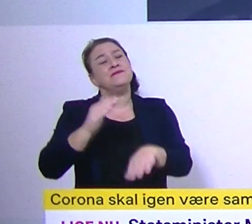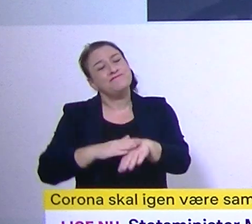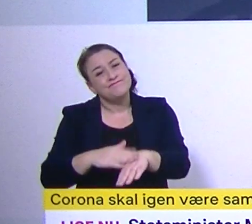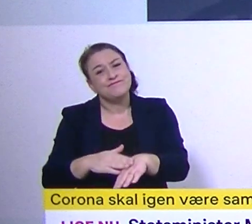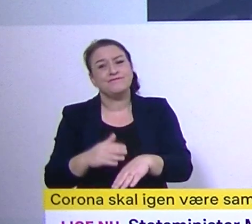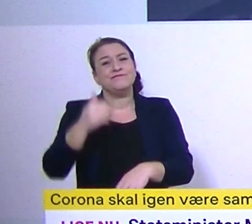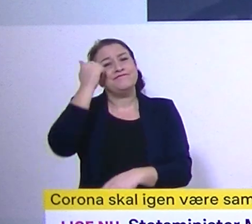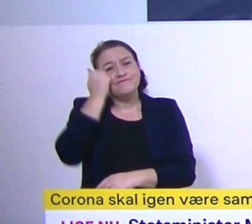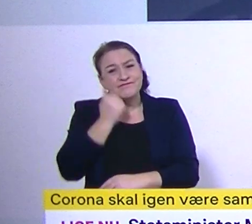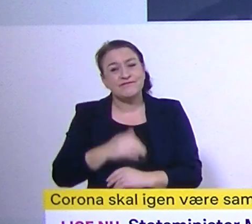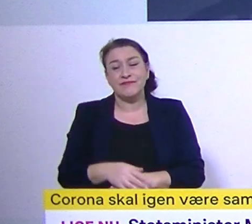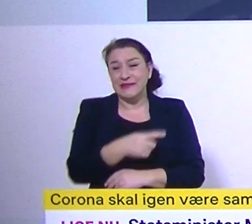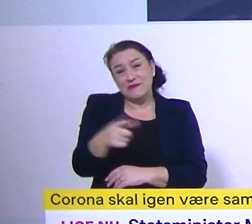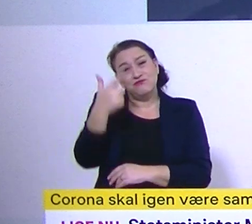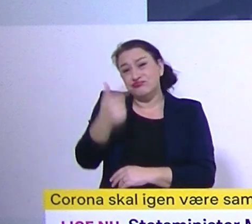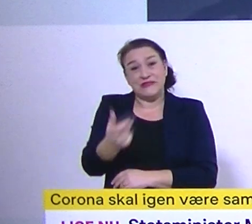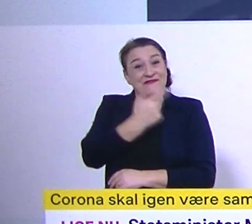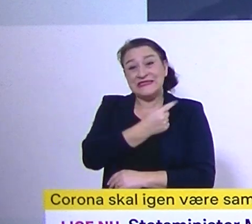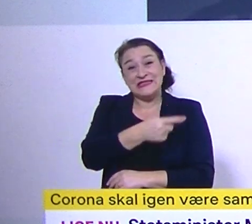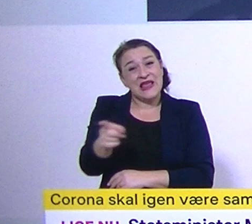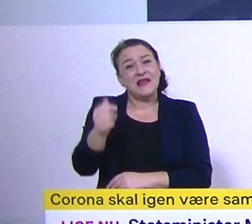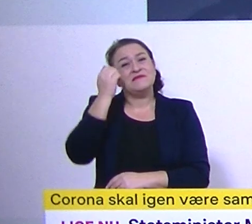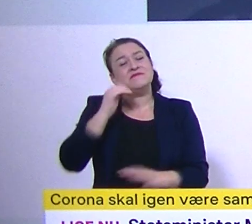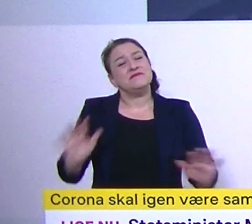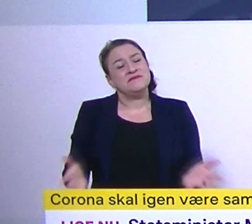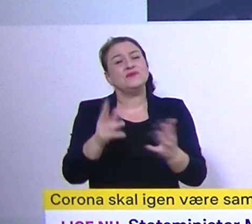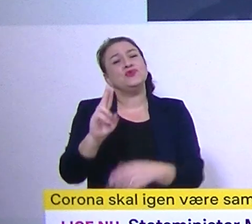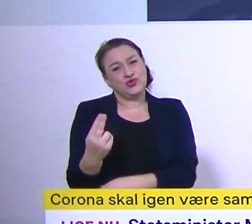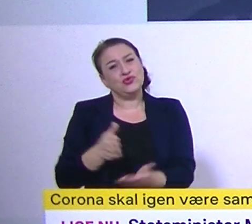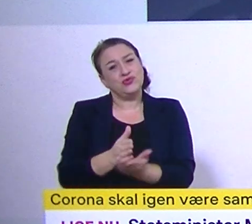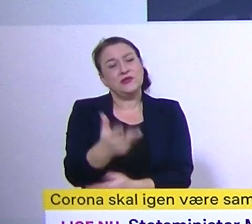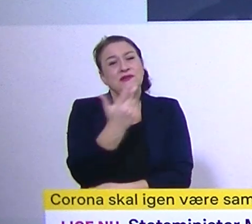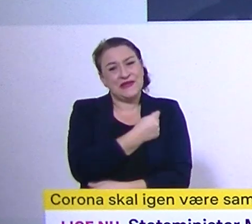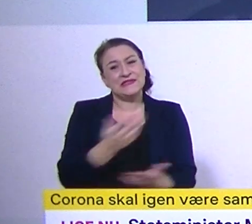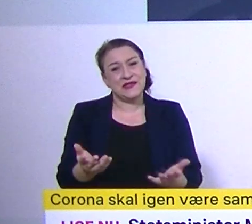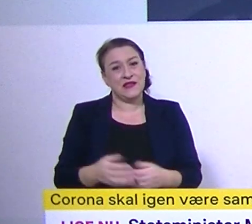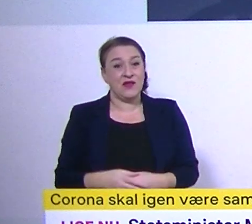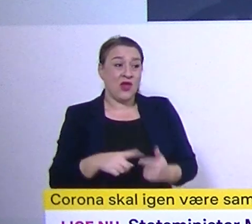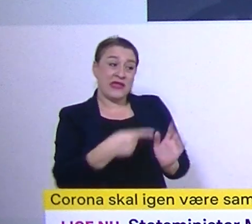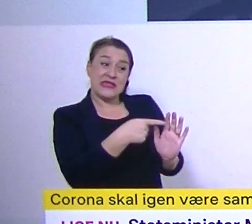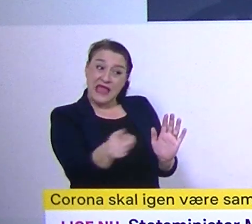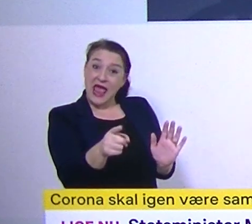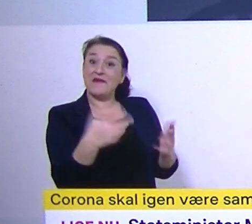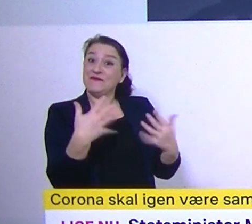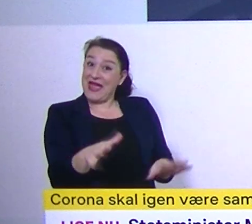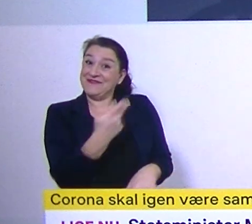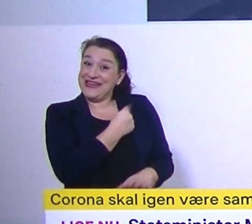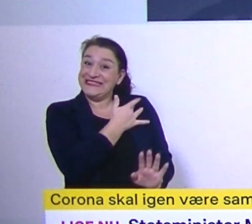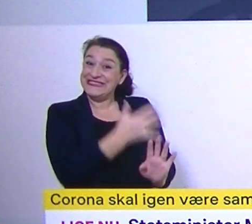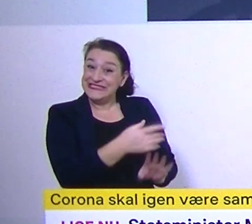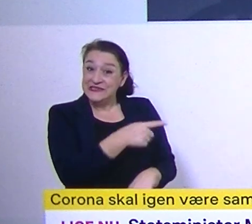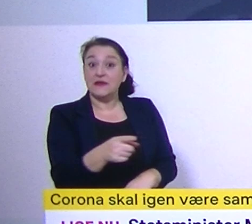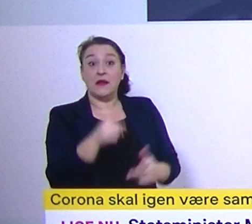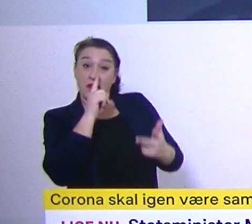der ikke er vaccineret, blev det. Og jer, der er færdigvaccinerede, som nu er tilbudt et tredje stik,